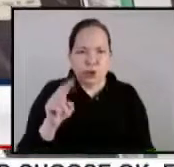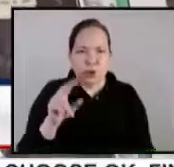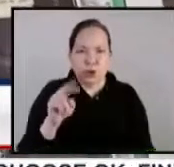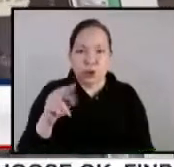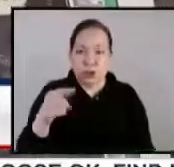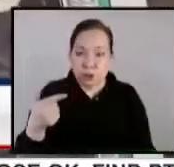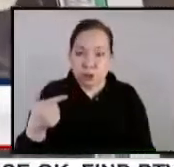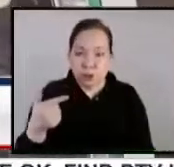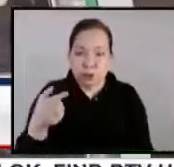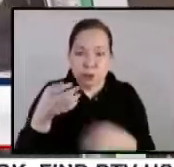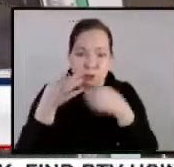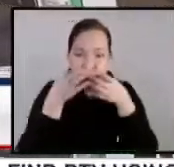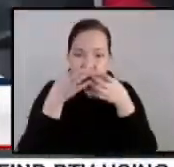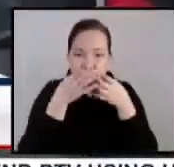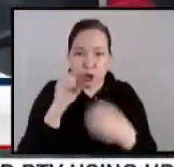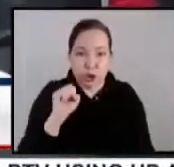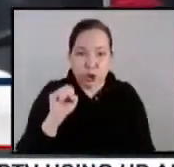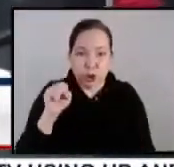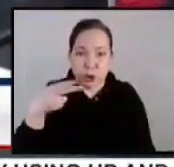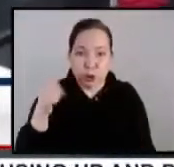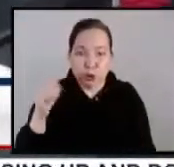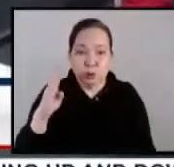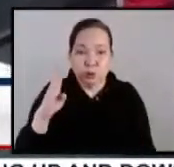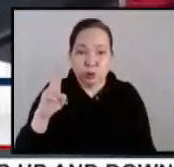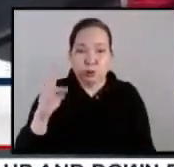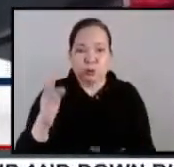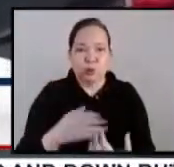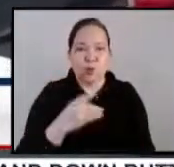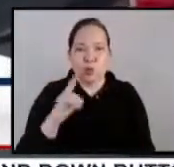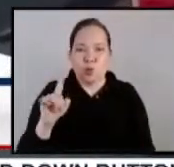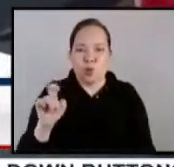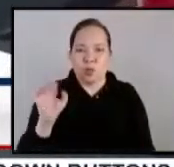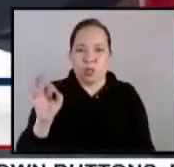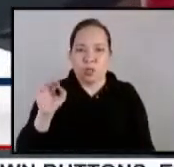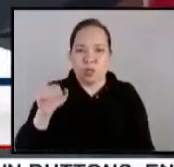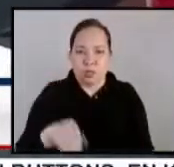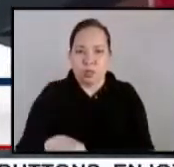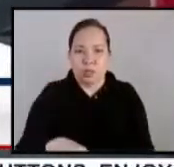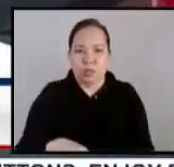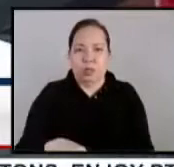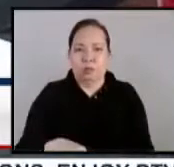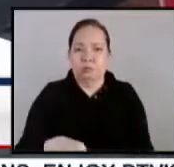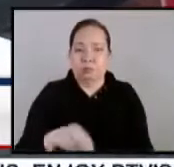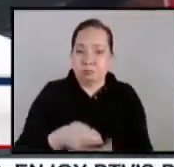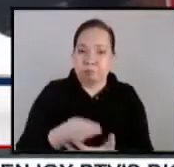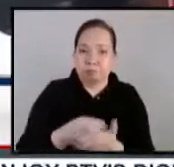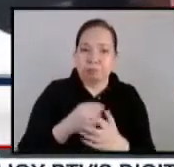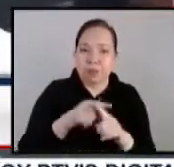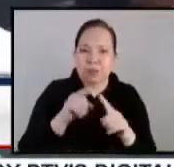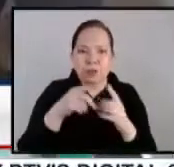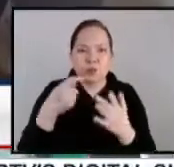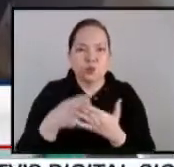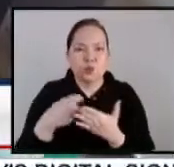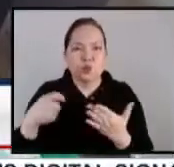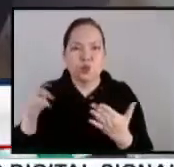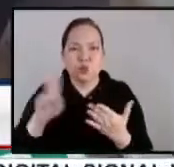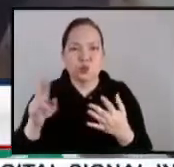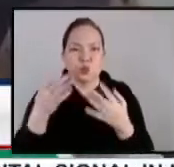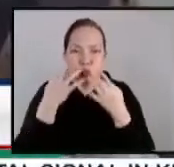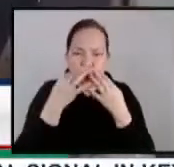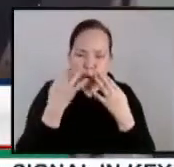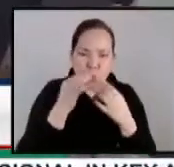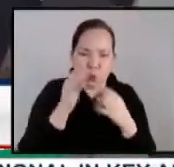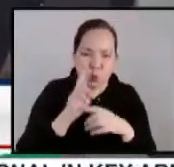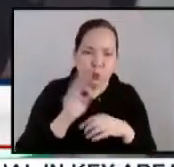na nagkakahalaga ng mahigit 190,000 pesos at iba't ibang drug paraphernalia. Na-recover din ng mga otoridad